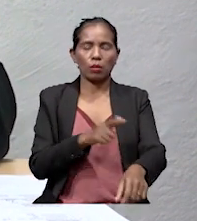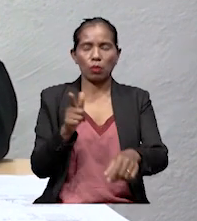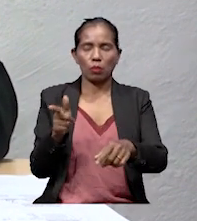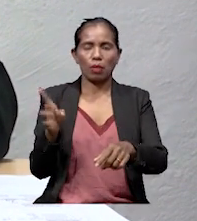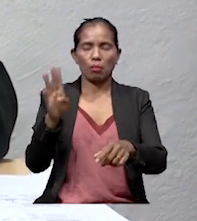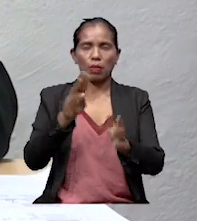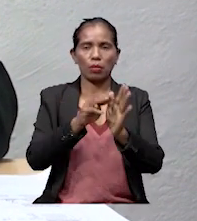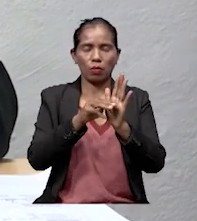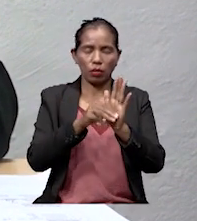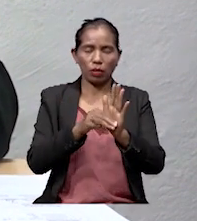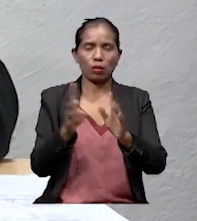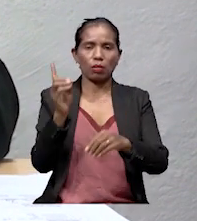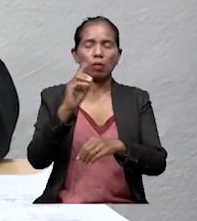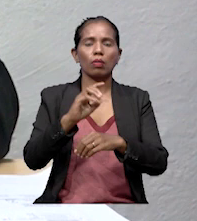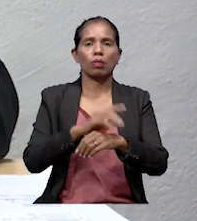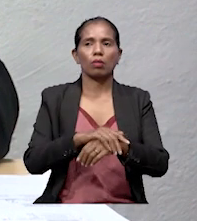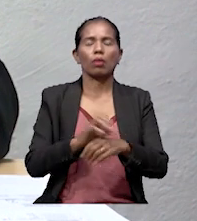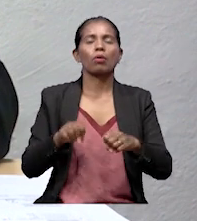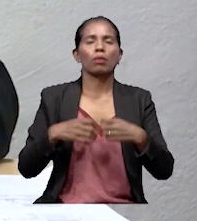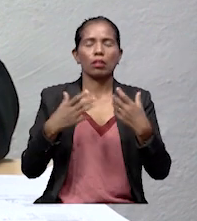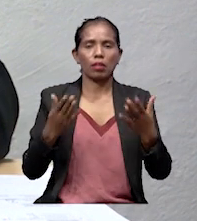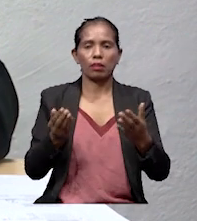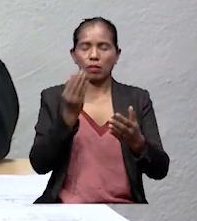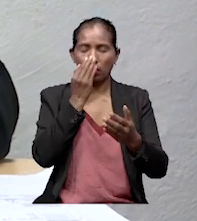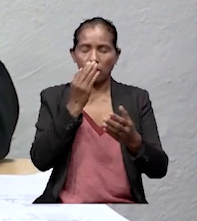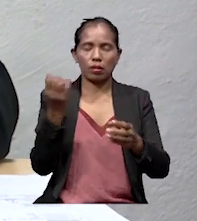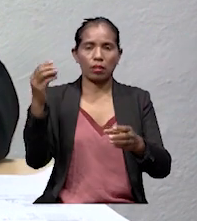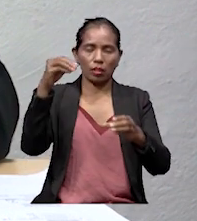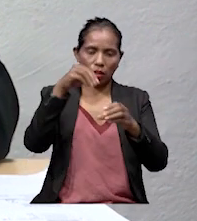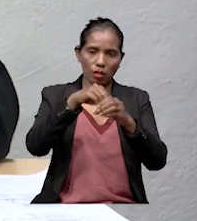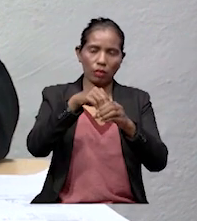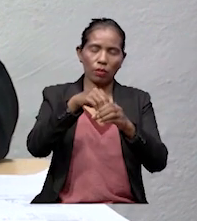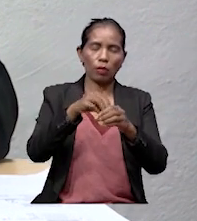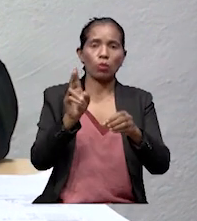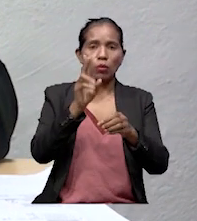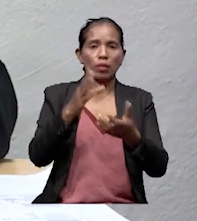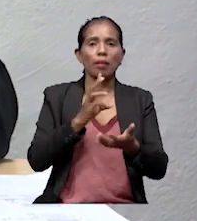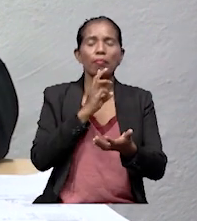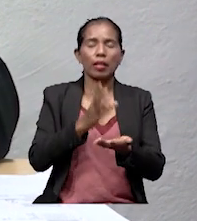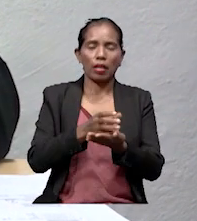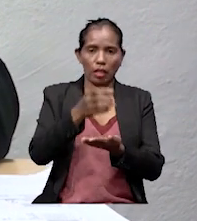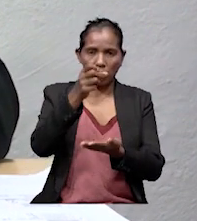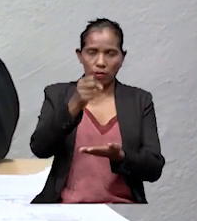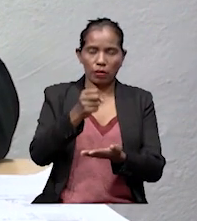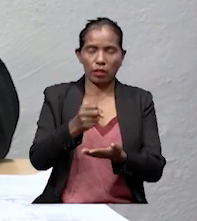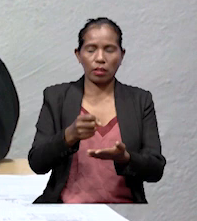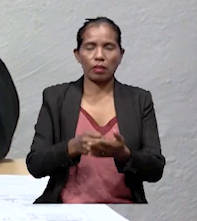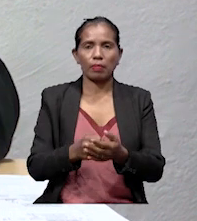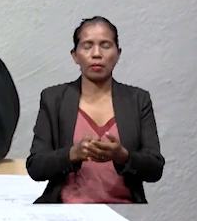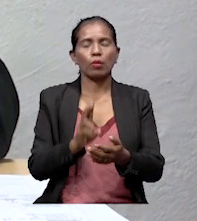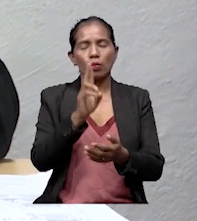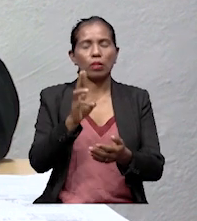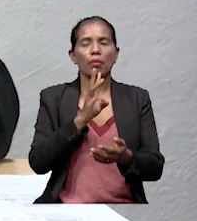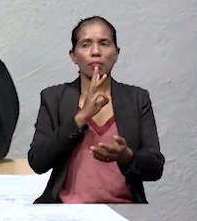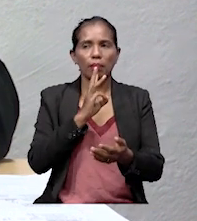horas lorong tomak ne uza oksigen na masira monta hansan ne hansan parti na ne masira uzam ne be bye bye tan ba bye